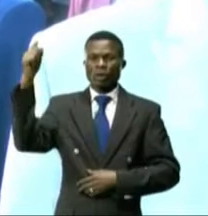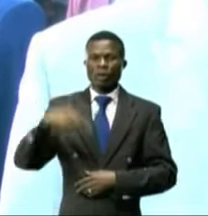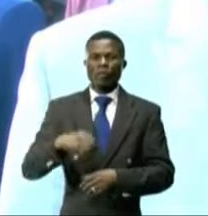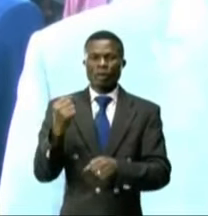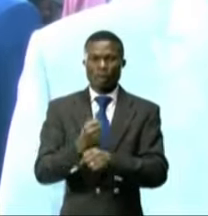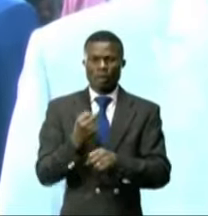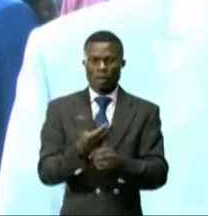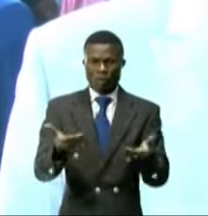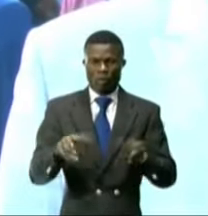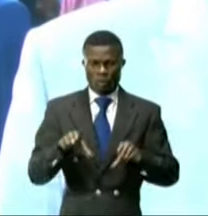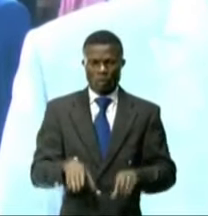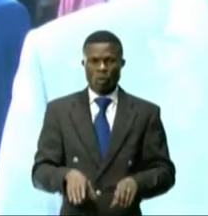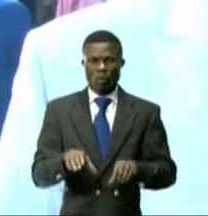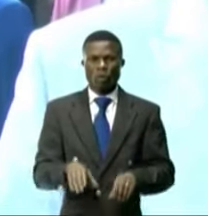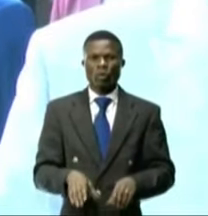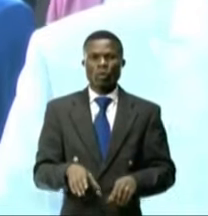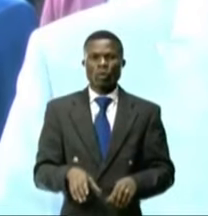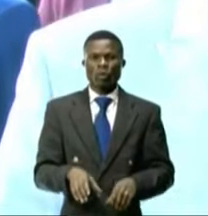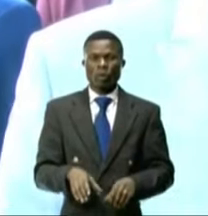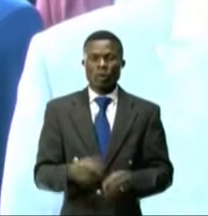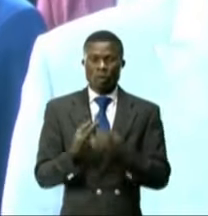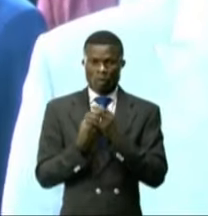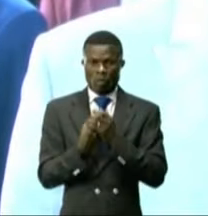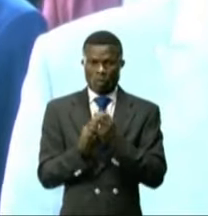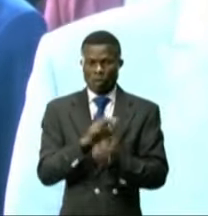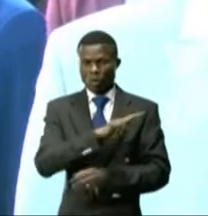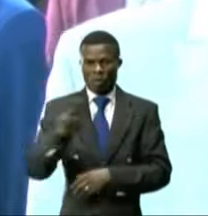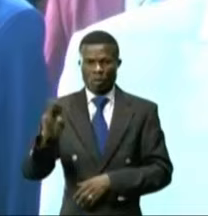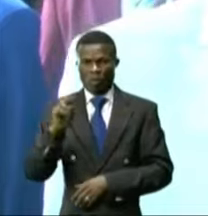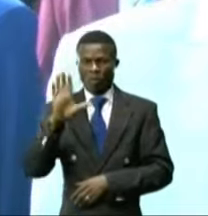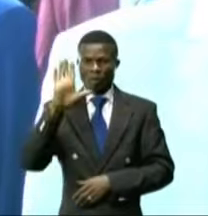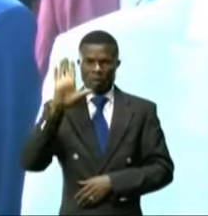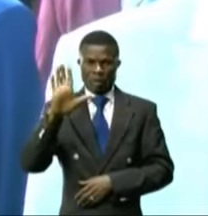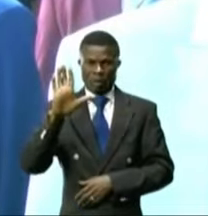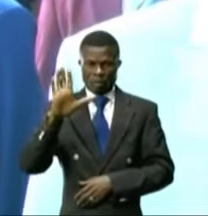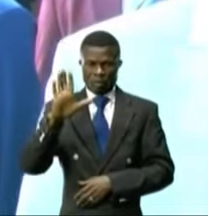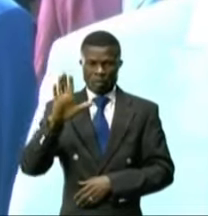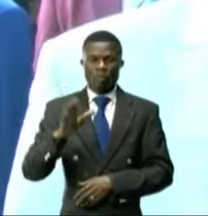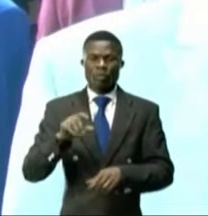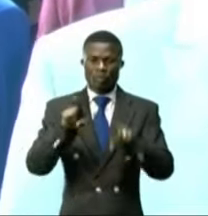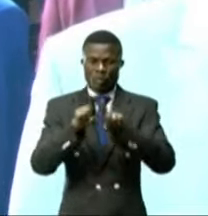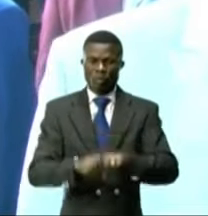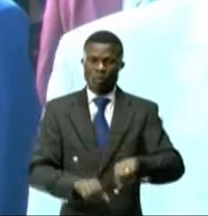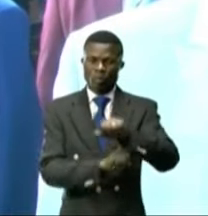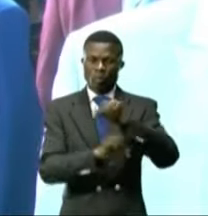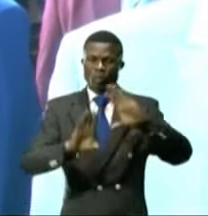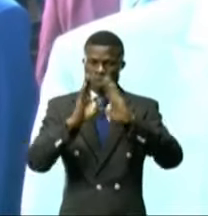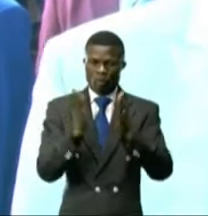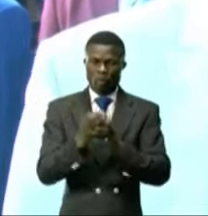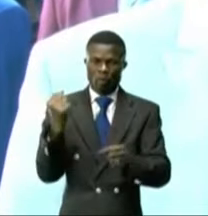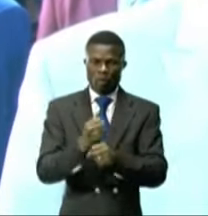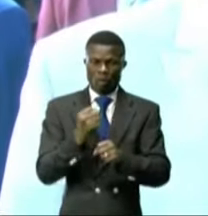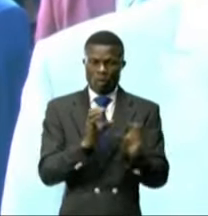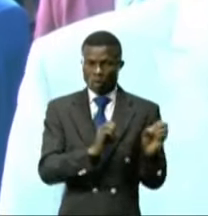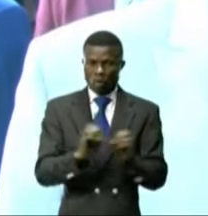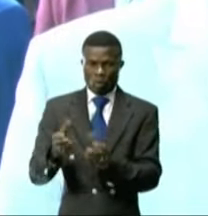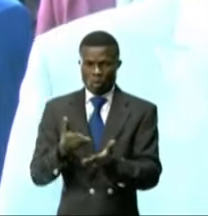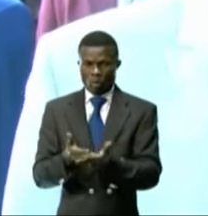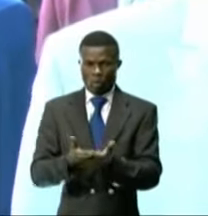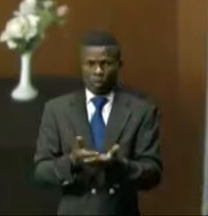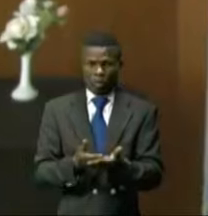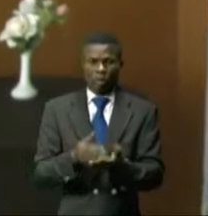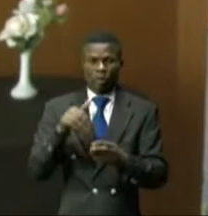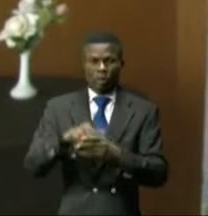doivent voir le jour d'ici 2025 et également l'accompagnement de tous les différents services qui sont concernés par